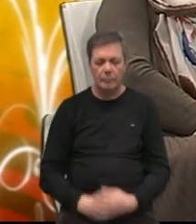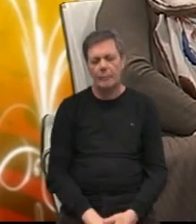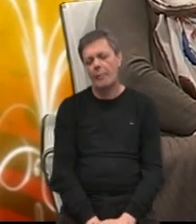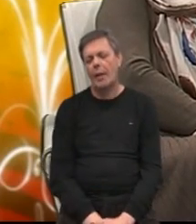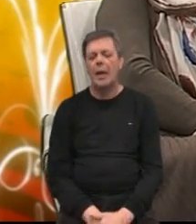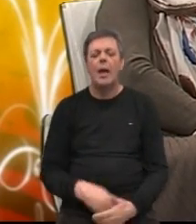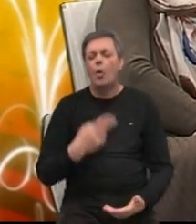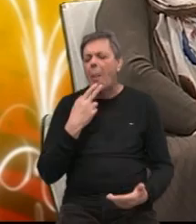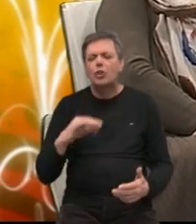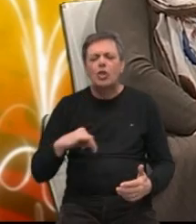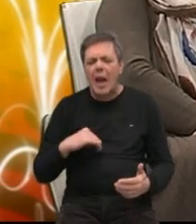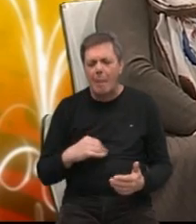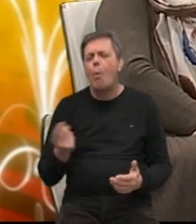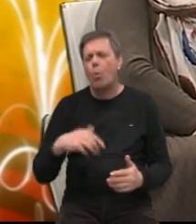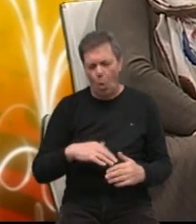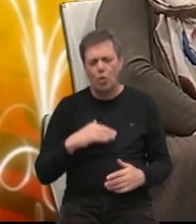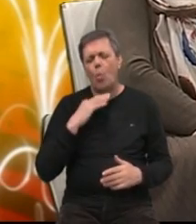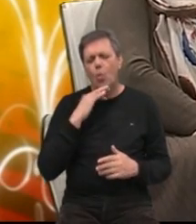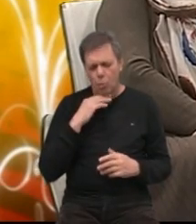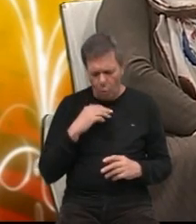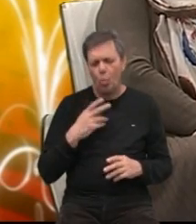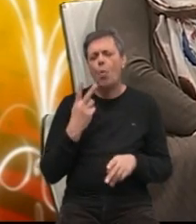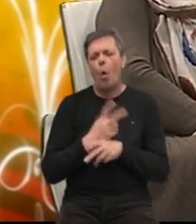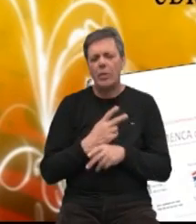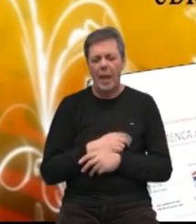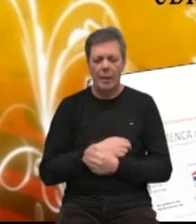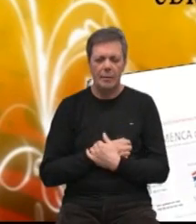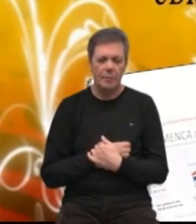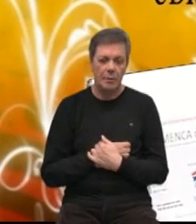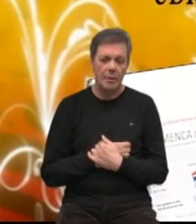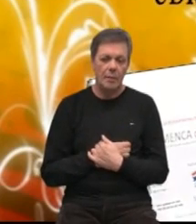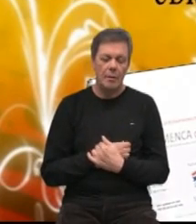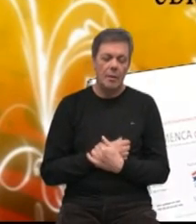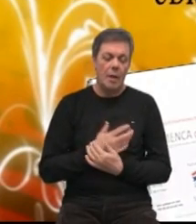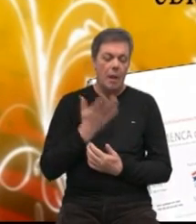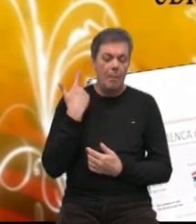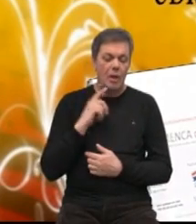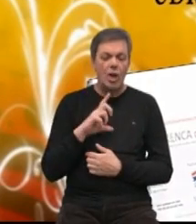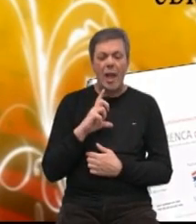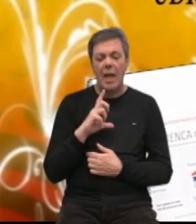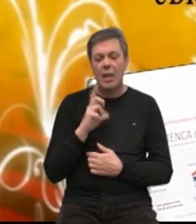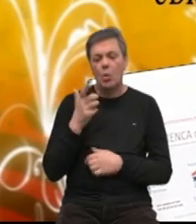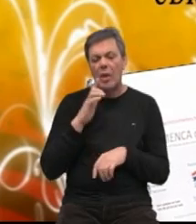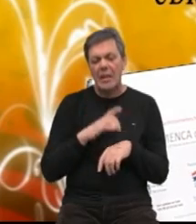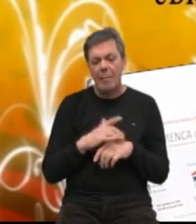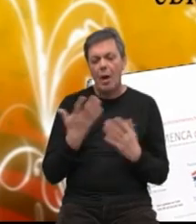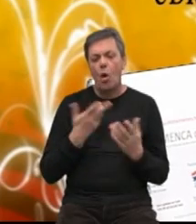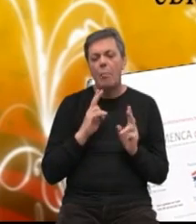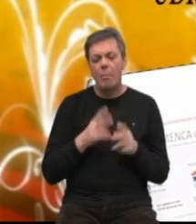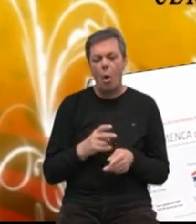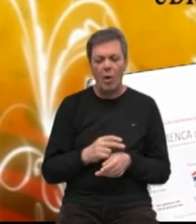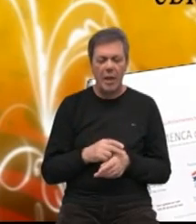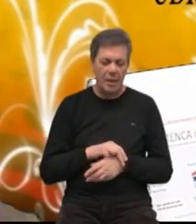nešto, doći, mogu čuti doći u subotu u Internacional. Jer ne samo to, nego će biti i drugih unutra tema koje bi mogli